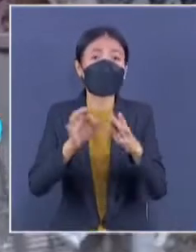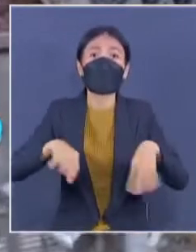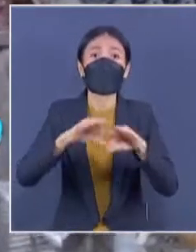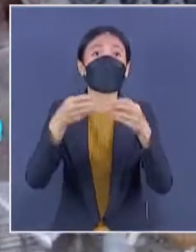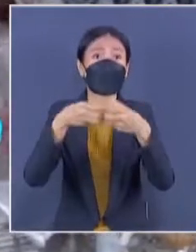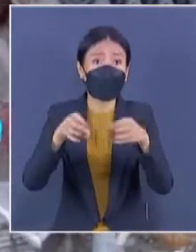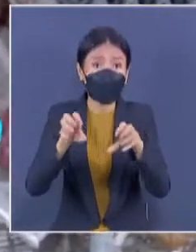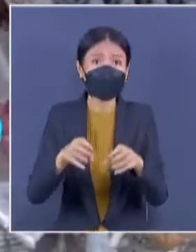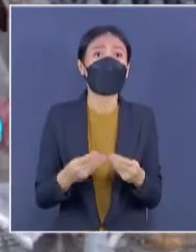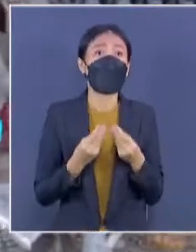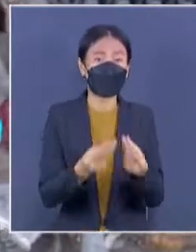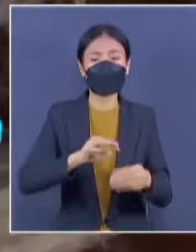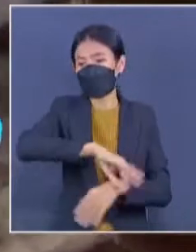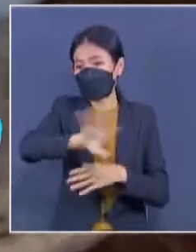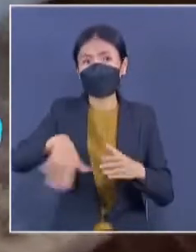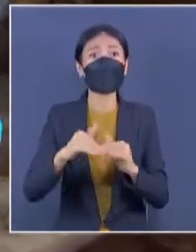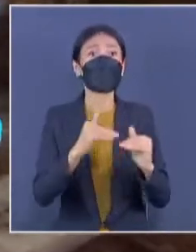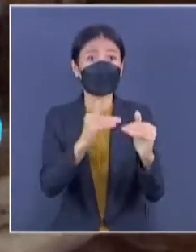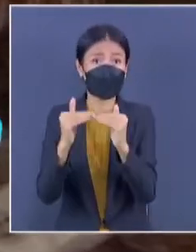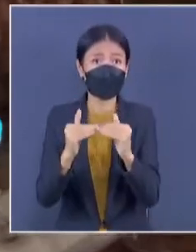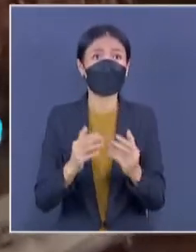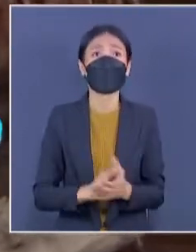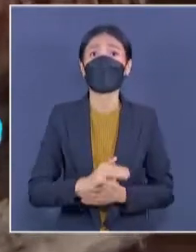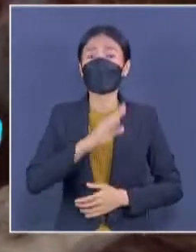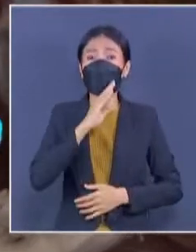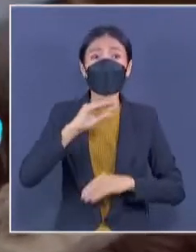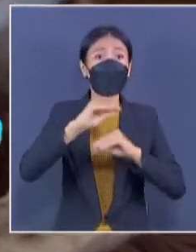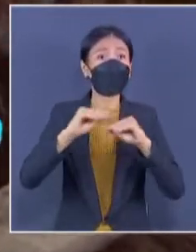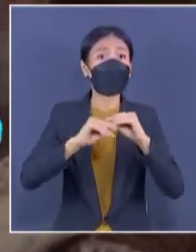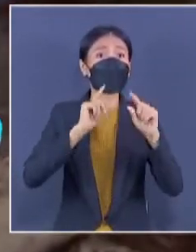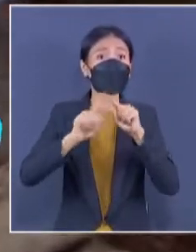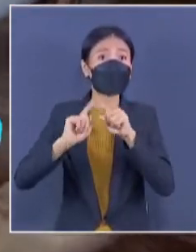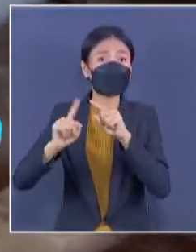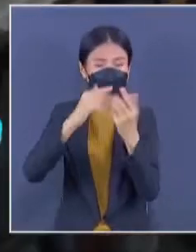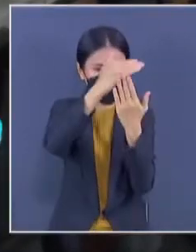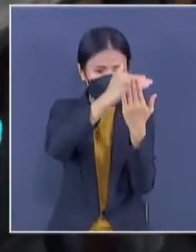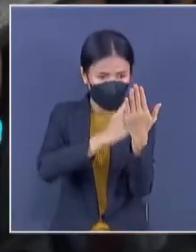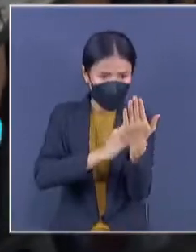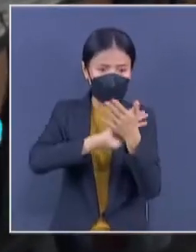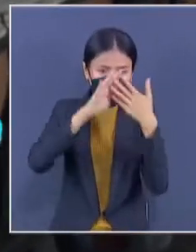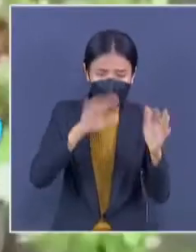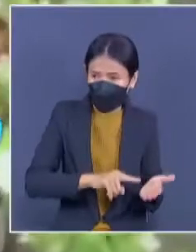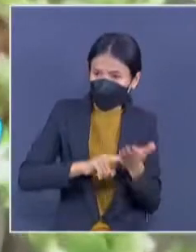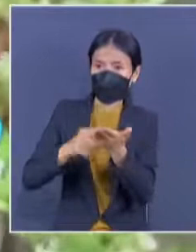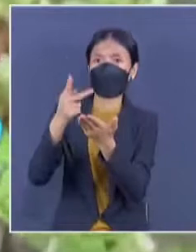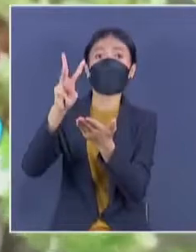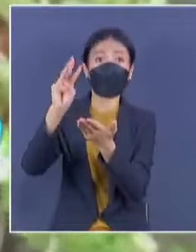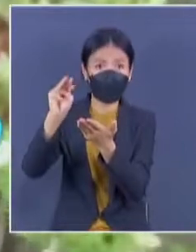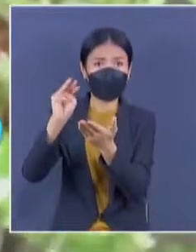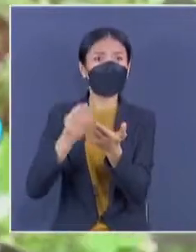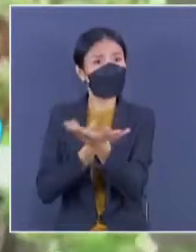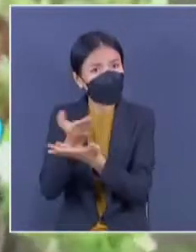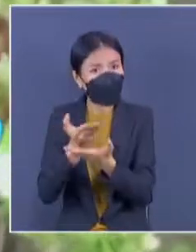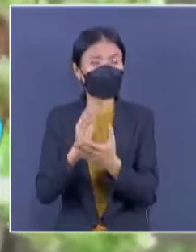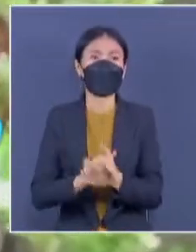วยซึ่งมาตรการช่วยเหลือทั้งหมดเมื่อได้ข้อสรุปแล้วจะนำเสนอครม.อีกครั้งนึงค่ะ น้ำมันก็แกว่ง